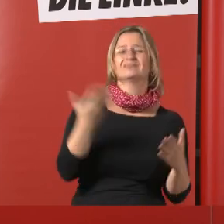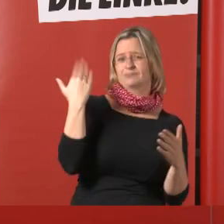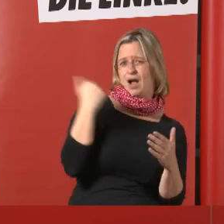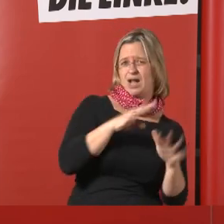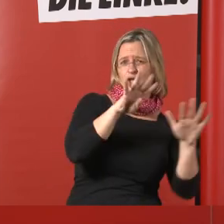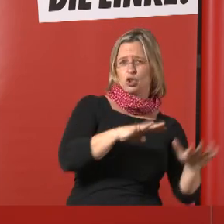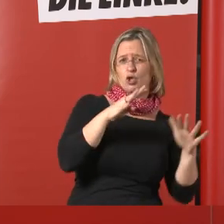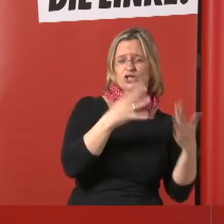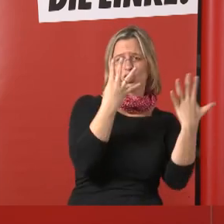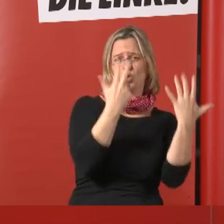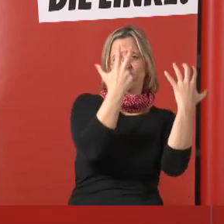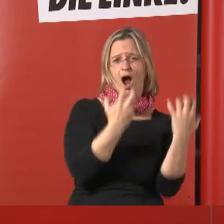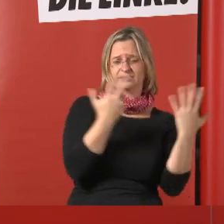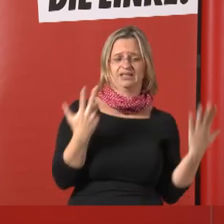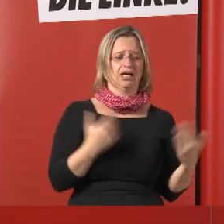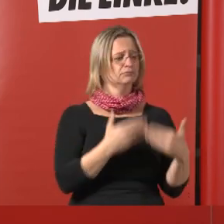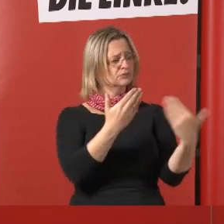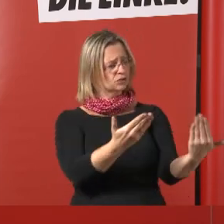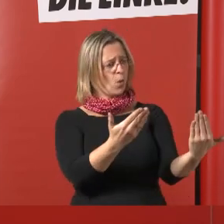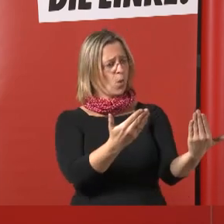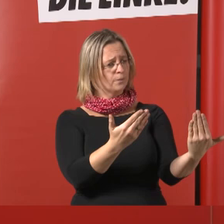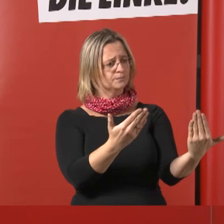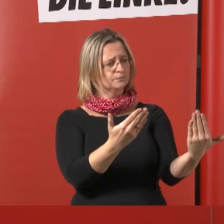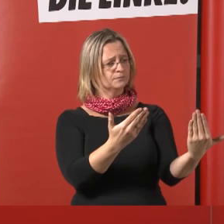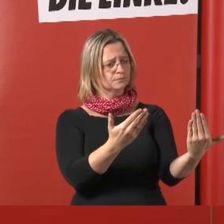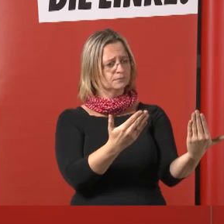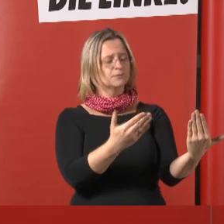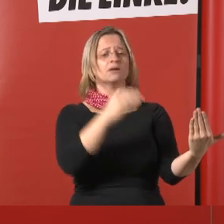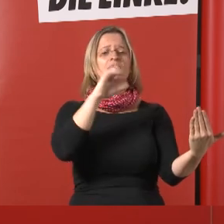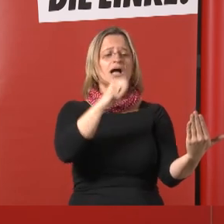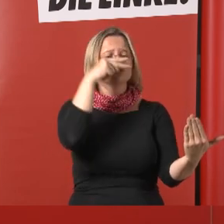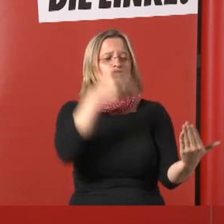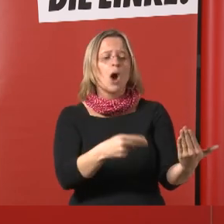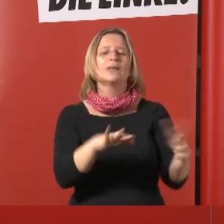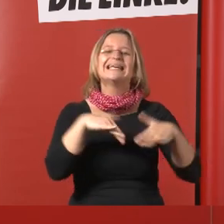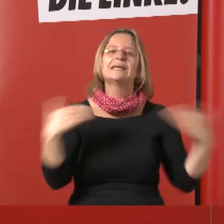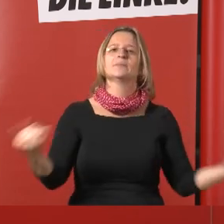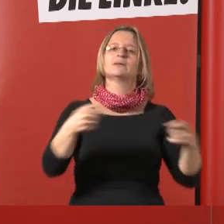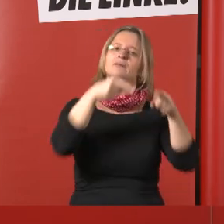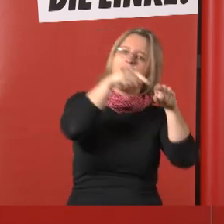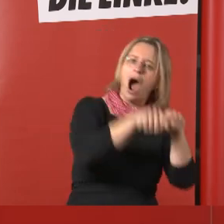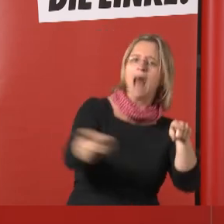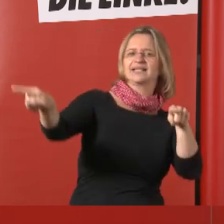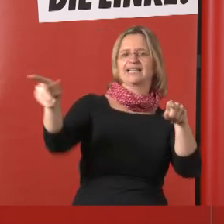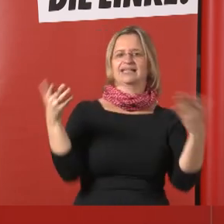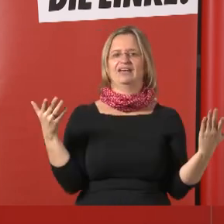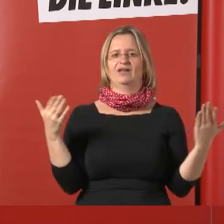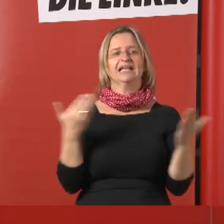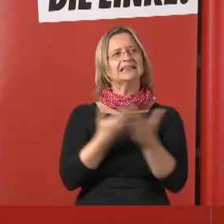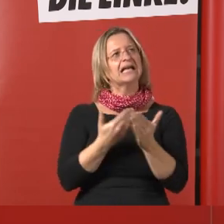der Wendeherbst zeigt für uns, es gibt keine definitiven Gewissheiten über den Verlauf der Geschichte, aber es gibt